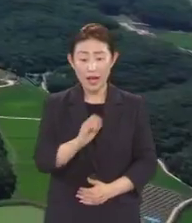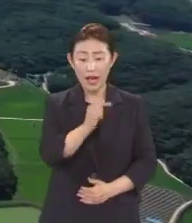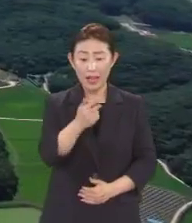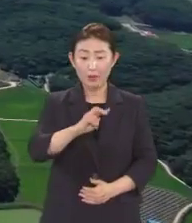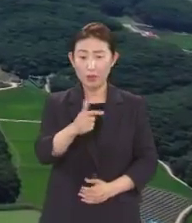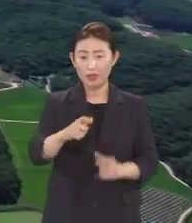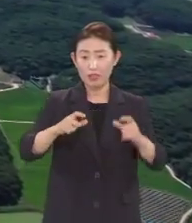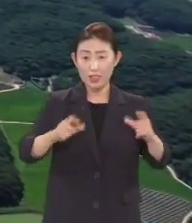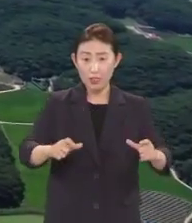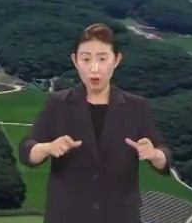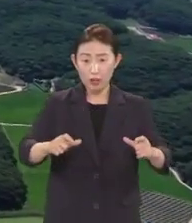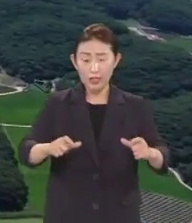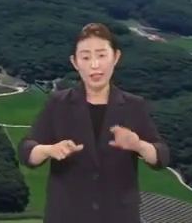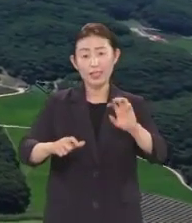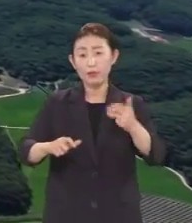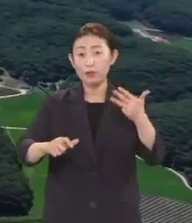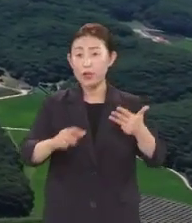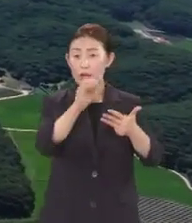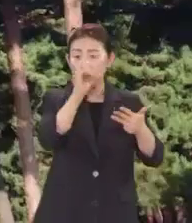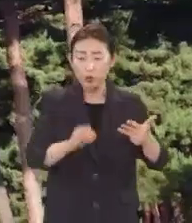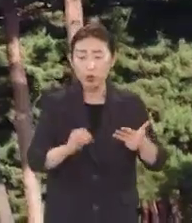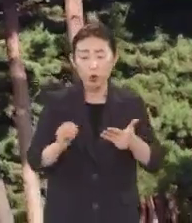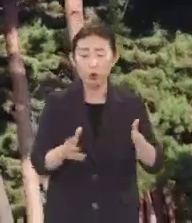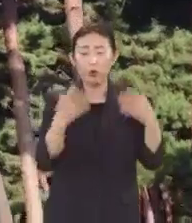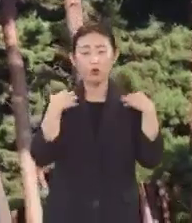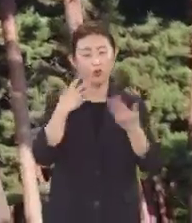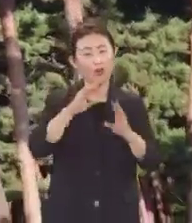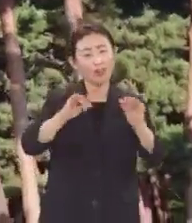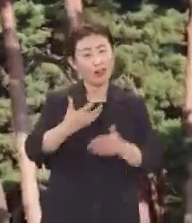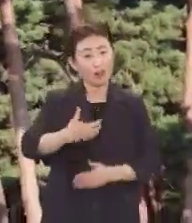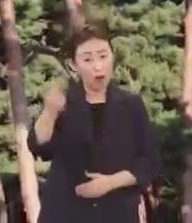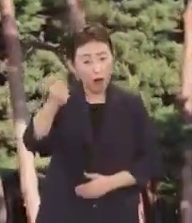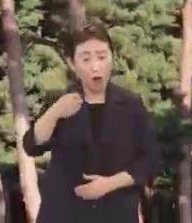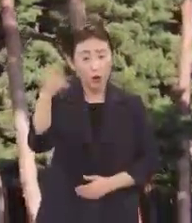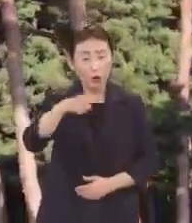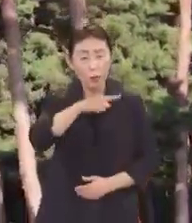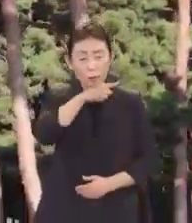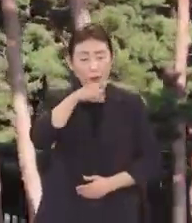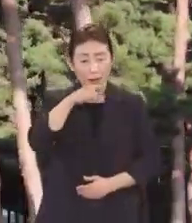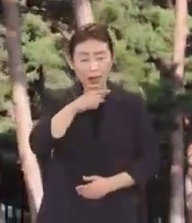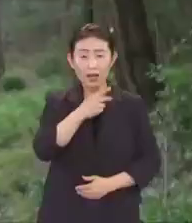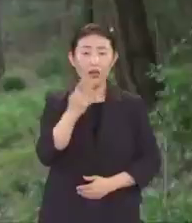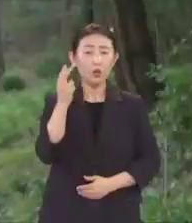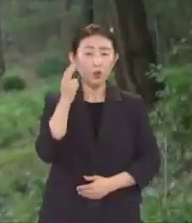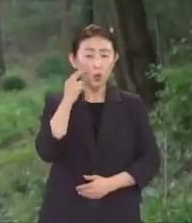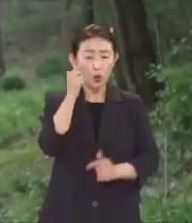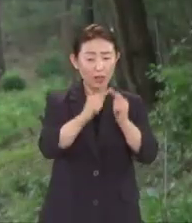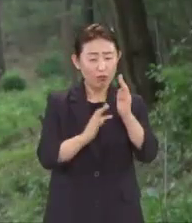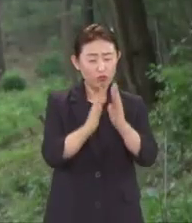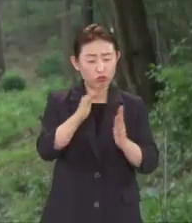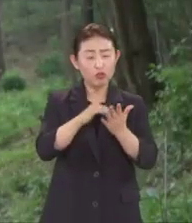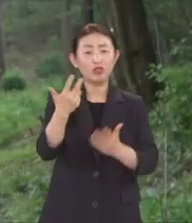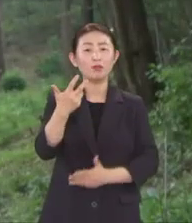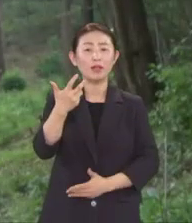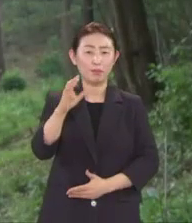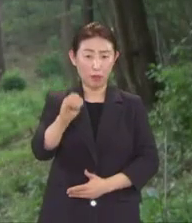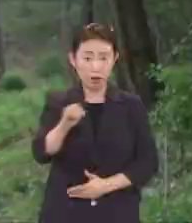경우 38% 면적이 도유지인 데다 오랜 역사에 80만 그루 안면송이 있으며 군정의